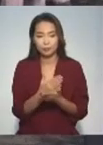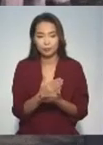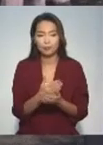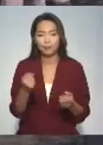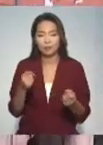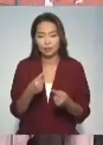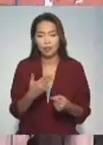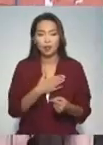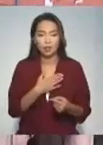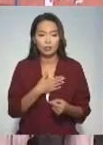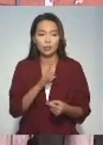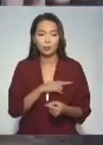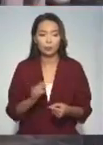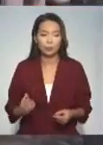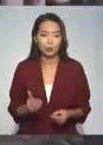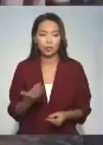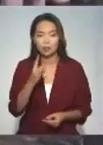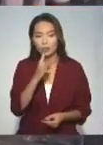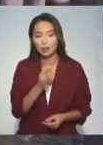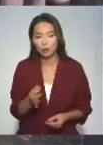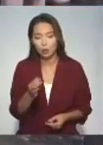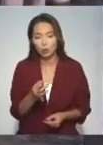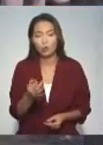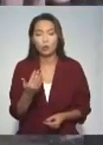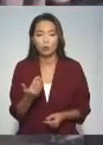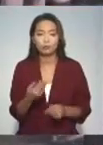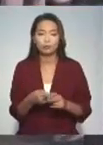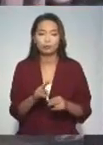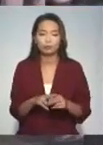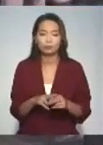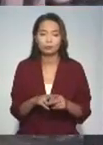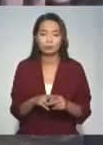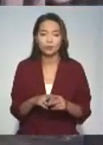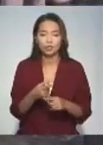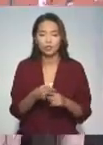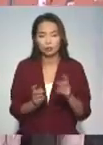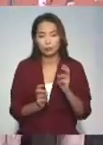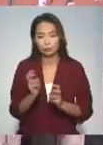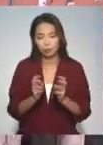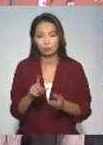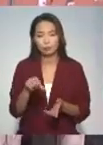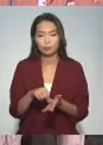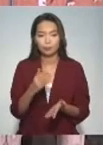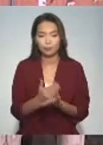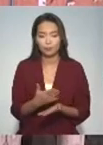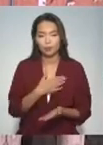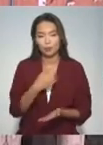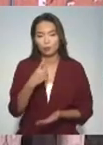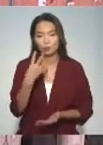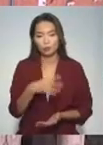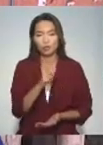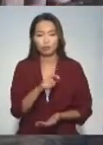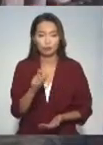наших потребителей. Восточно-Казахстанская область, распределительные сети и часть промышленных предприятий. У нас где-то порядка 140